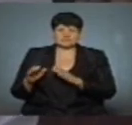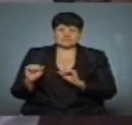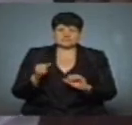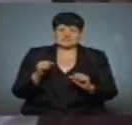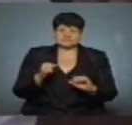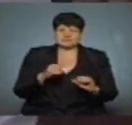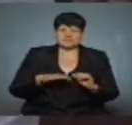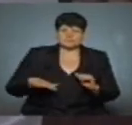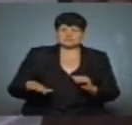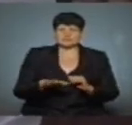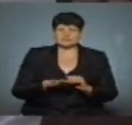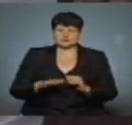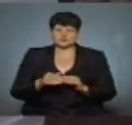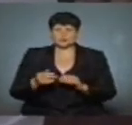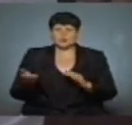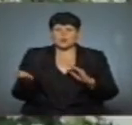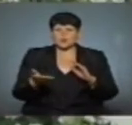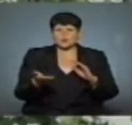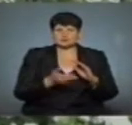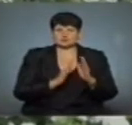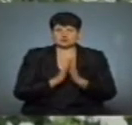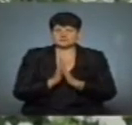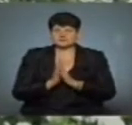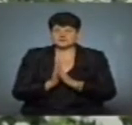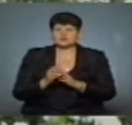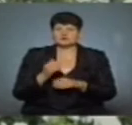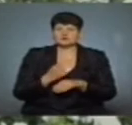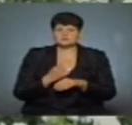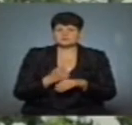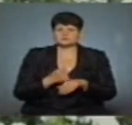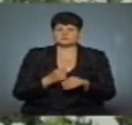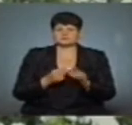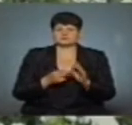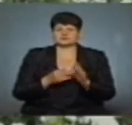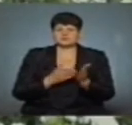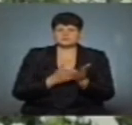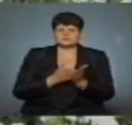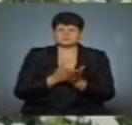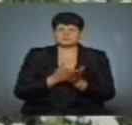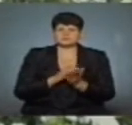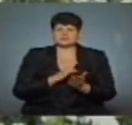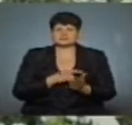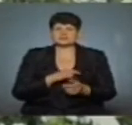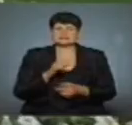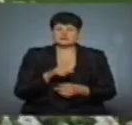підмітаємо територію, косимо травичку. Основний акцент буде на тому, щоб